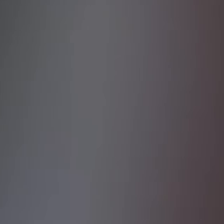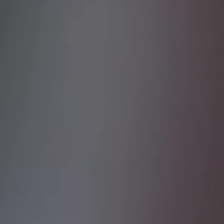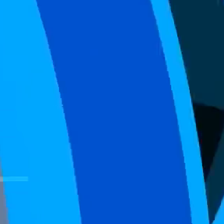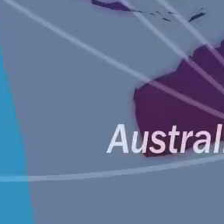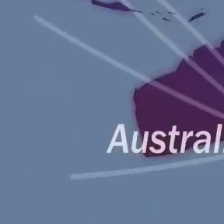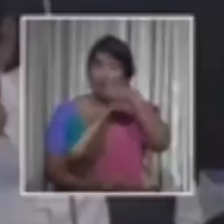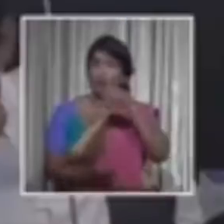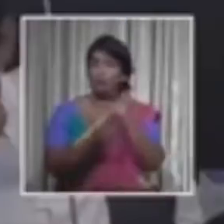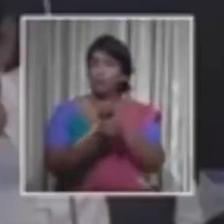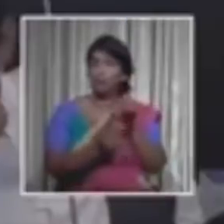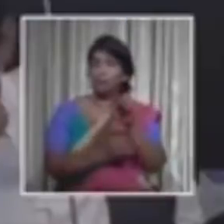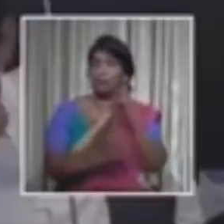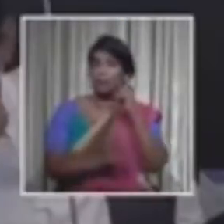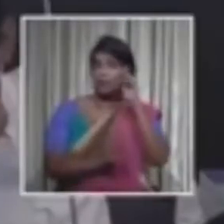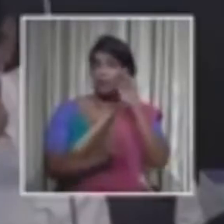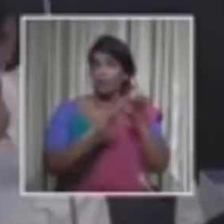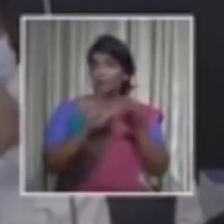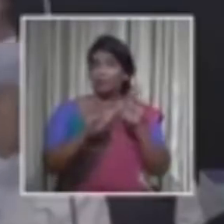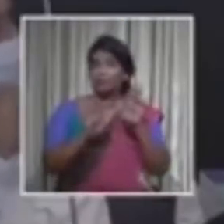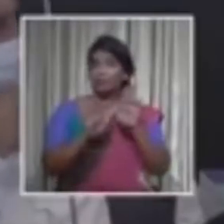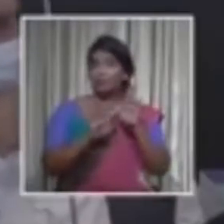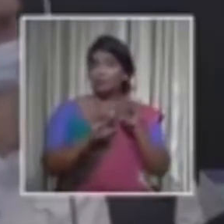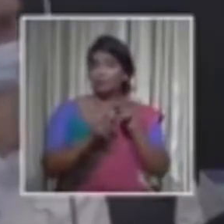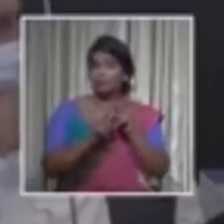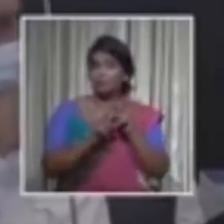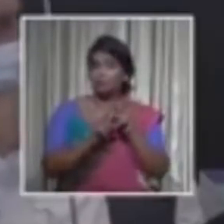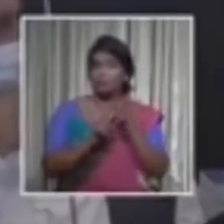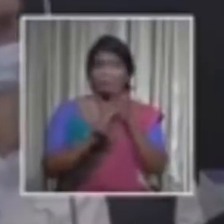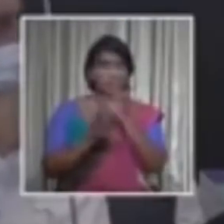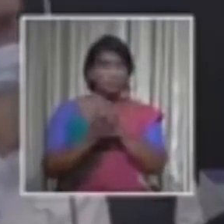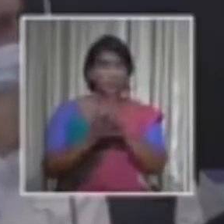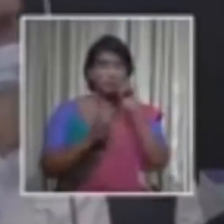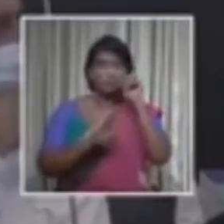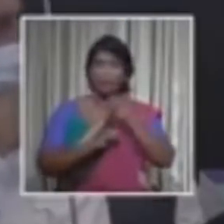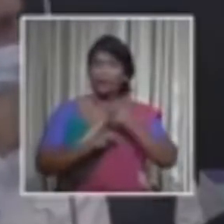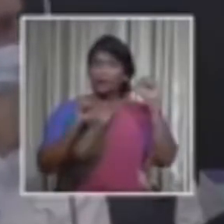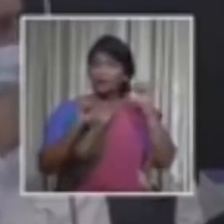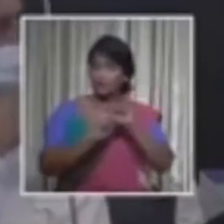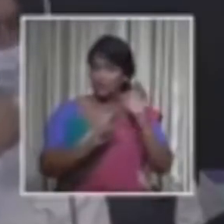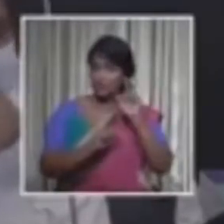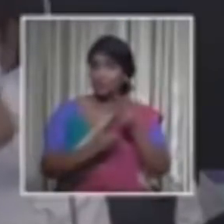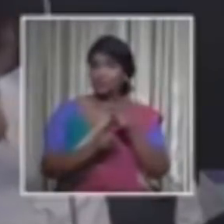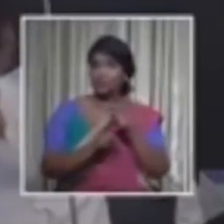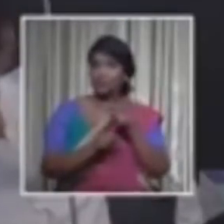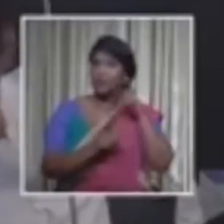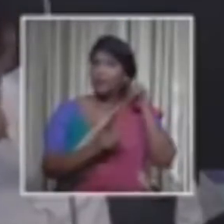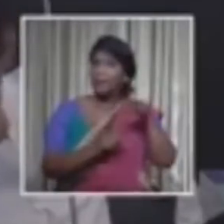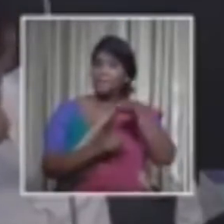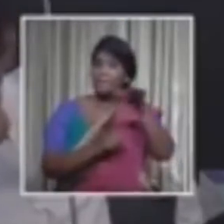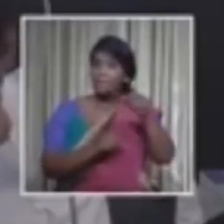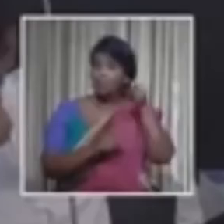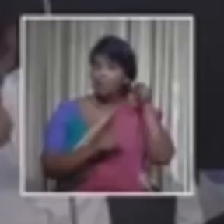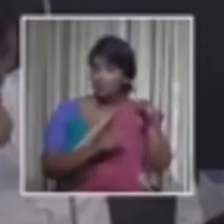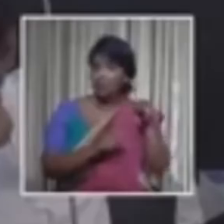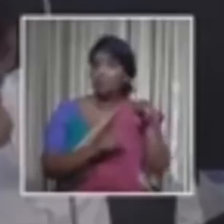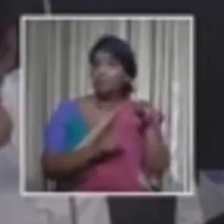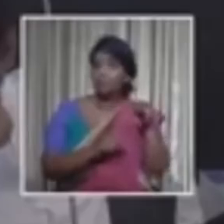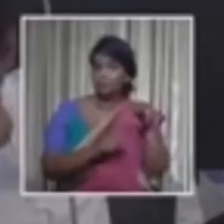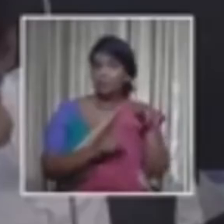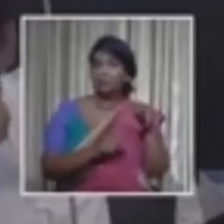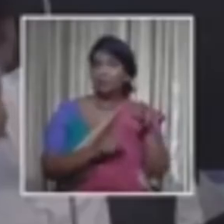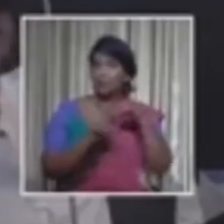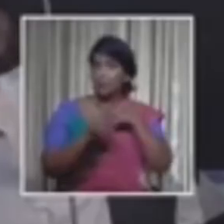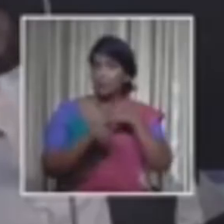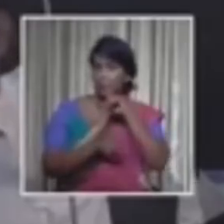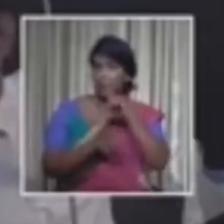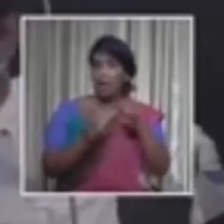தெரிவித்துள்ளார். ஐக்கிய மக்கள் சக்தியின் நாடாளுமன்ற உறுப்பினர் ஃபீல்டு மார்ஷல் சரத் பொன்சேகா நாடாளுமன்றில் இன்று புகைப்படம் ஒன்றை காண்பித்து அதில் இருக்கின்ற